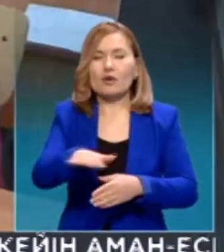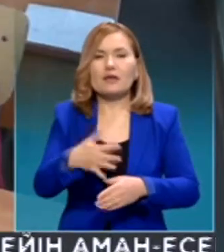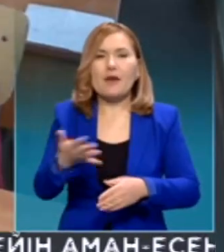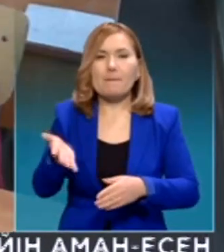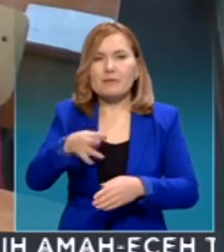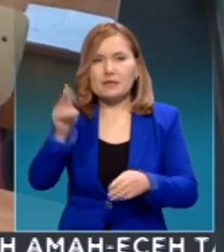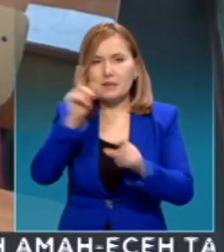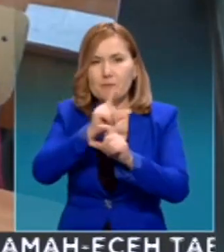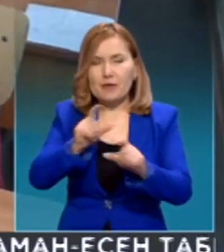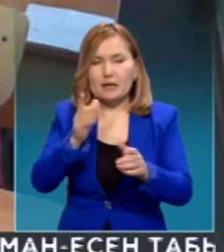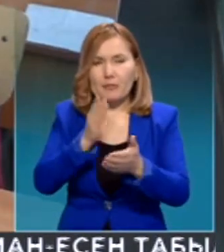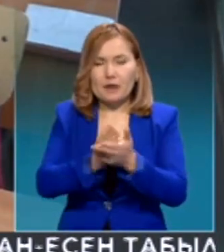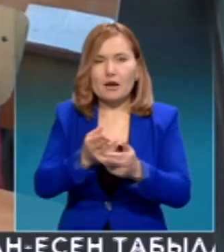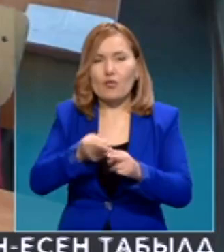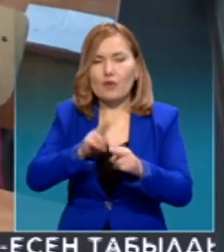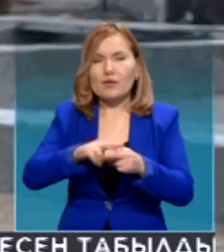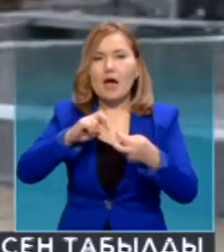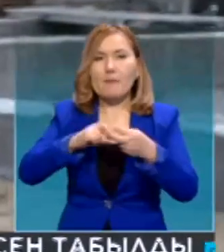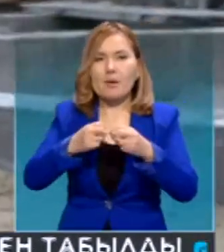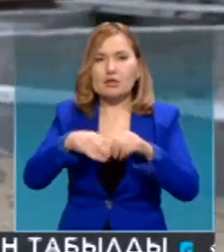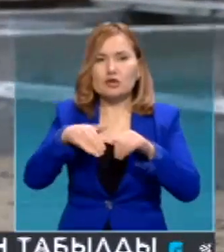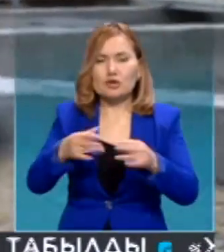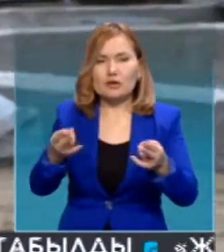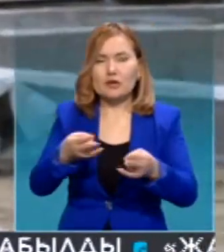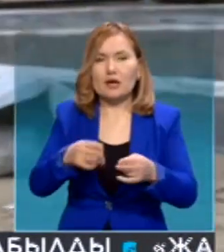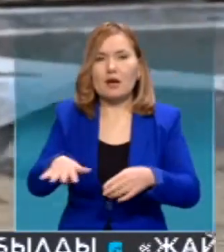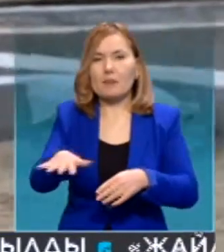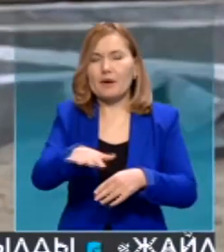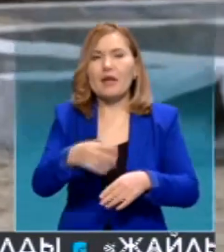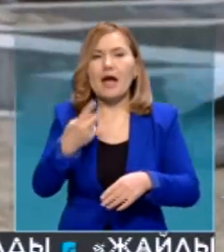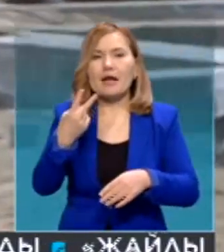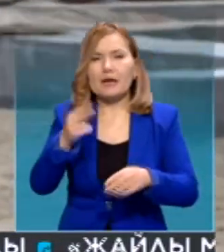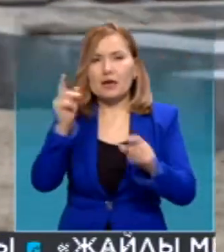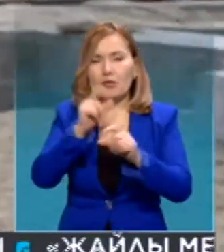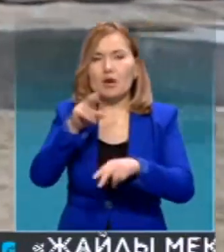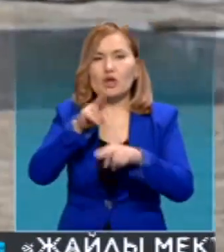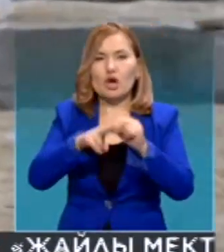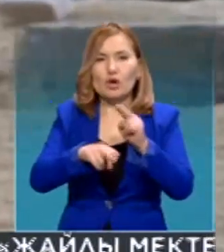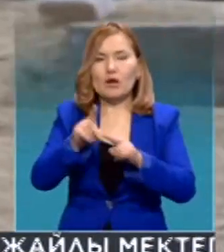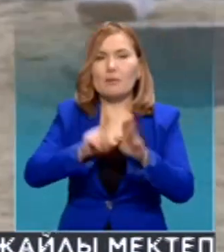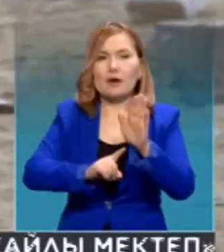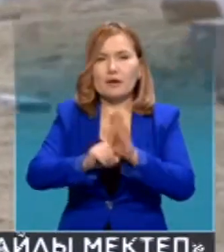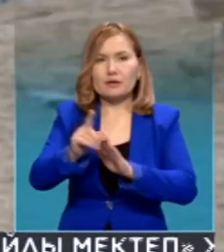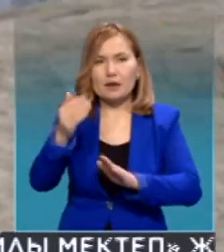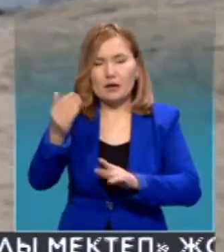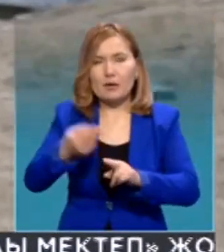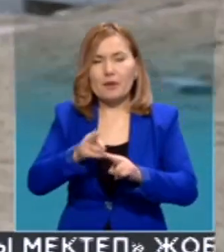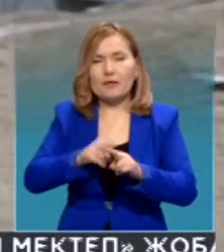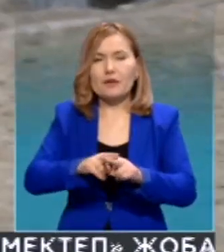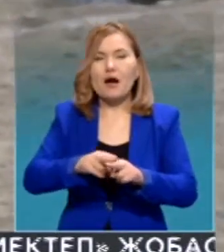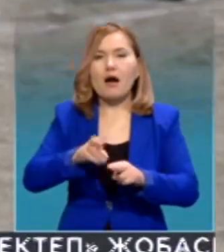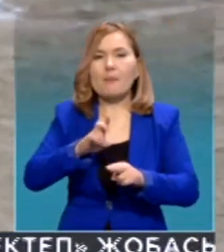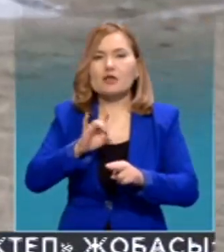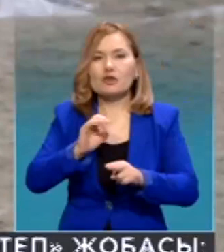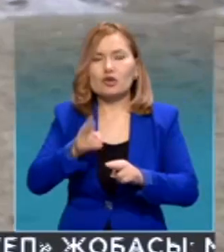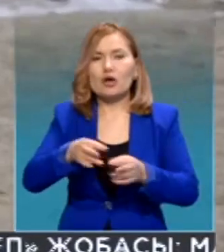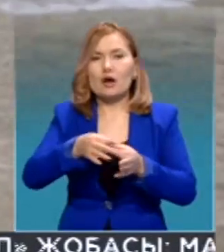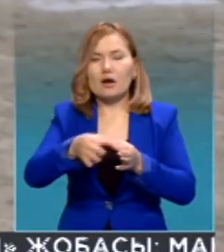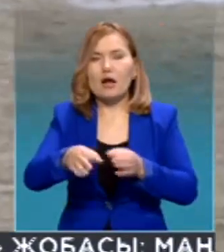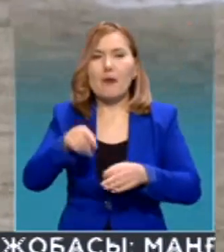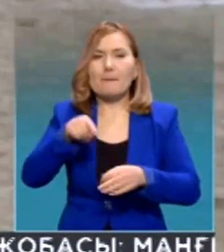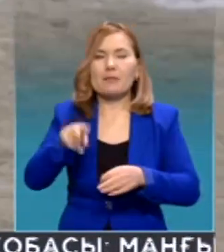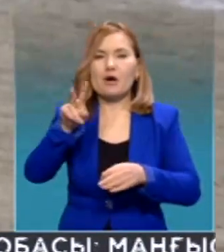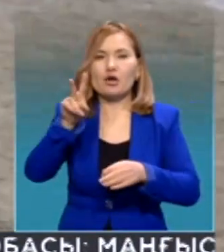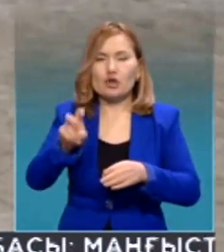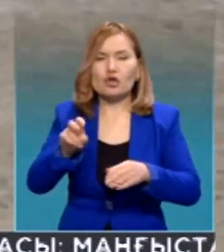шешу үшін жаңа білім мекемелерін салу керек. Қазір ауданда 2 бірдей мектептің құрылысы жүріп жатыр. Соның бірі Басқұдық ауылында бой көтерген